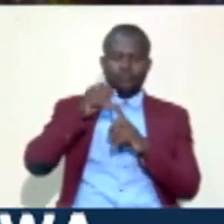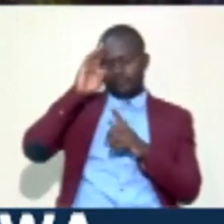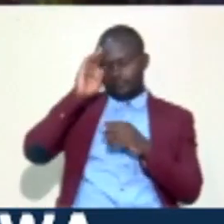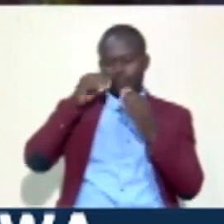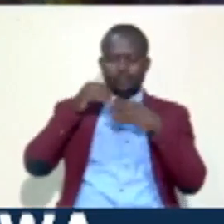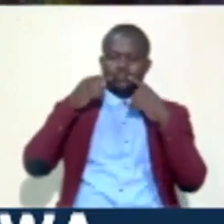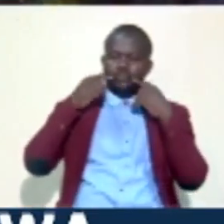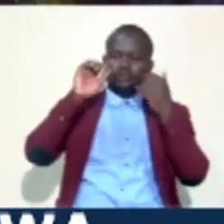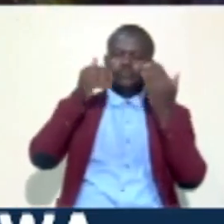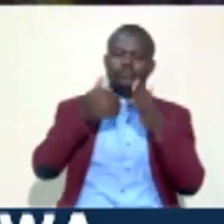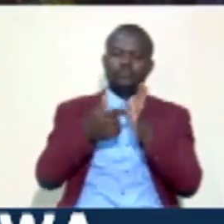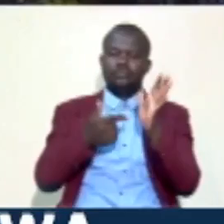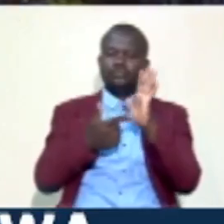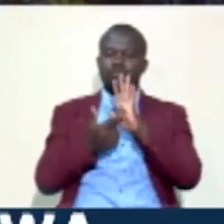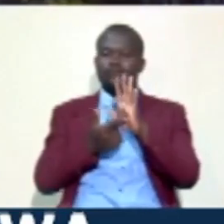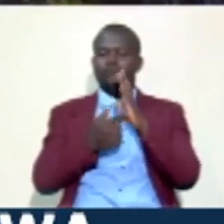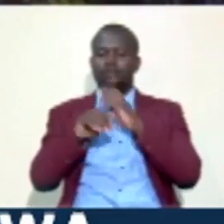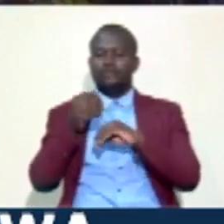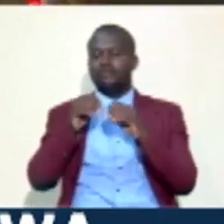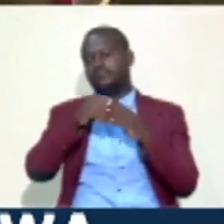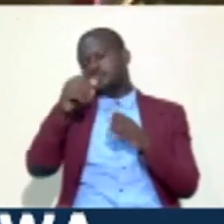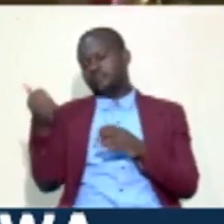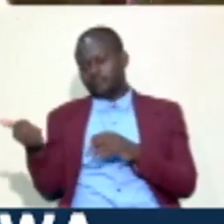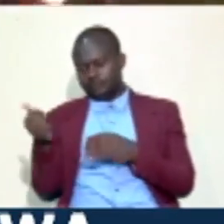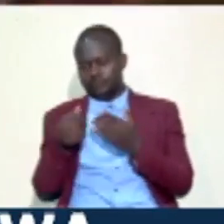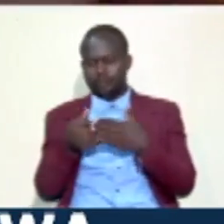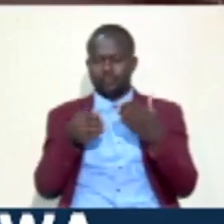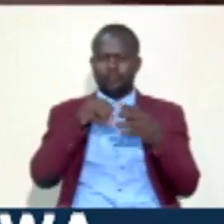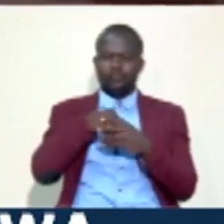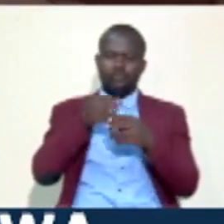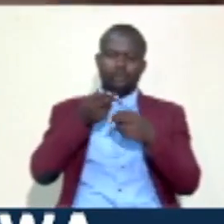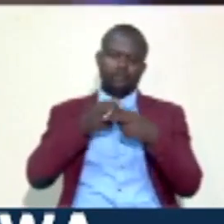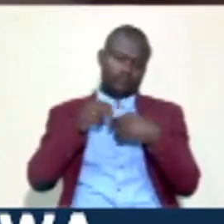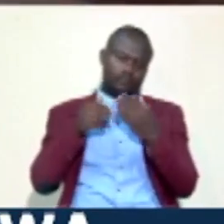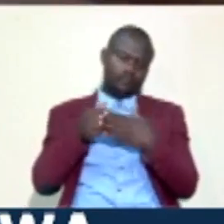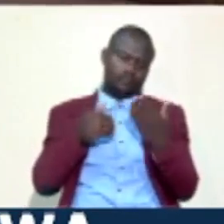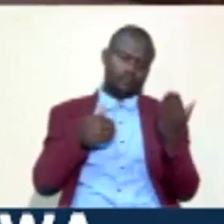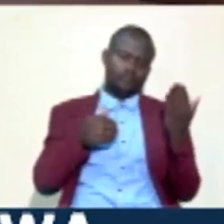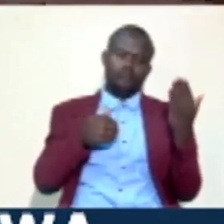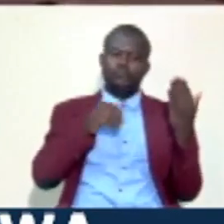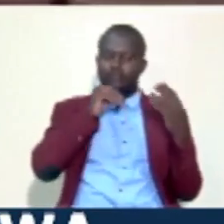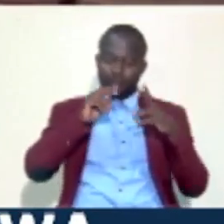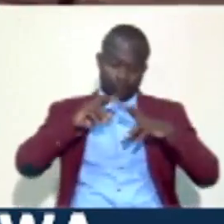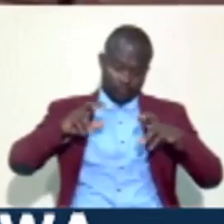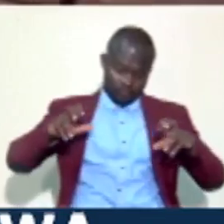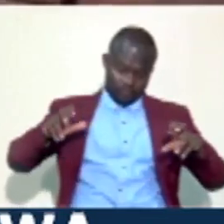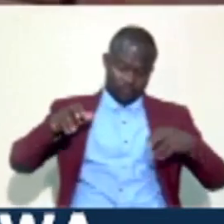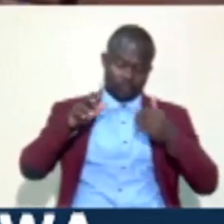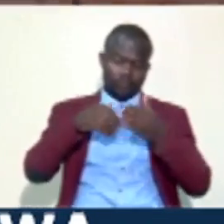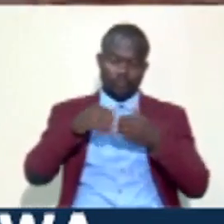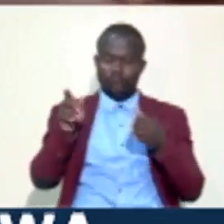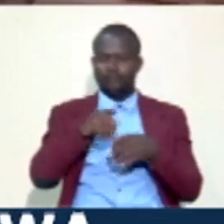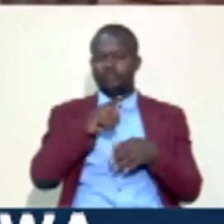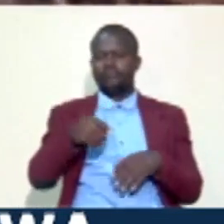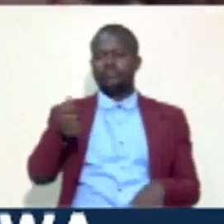polisi agaragaza ko hari abagiye babigurisha bagenzi babo birimo imyenda, ababiguze ntibabigenzure, aya akaba ari